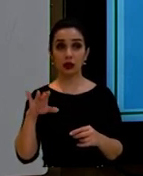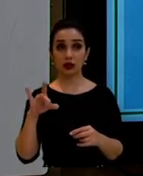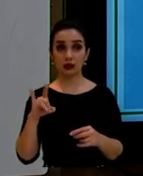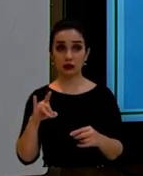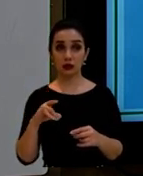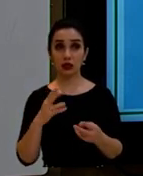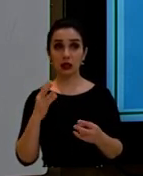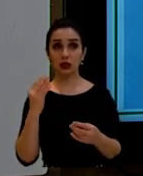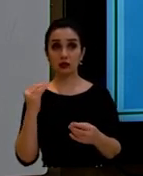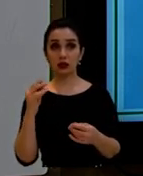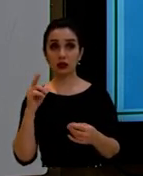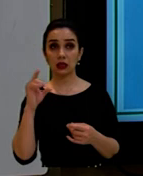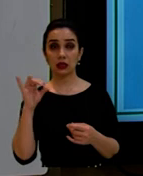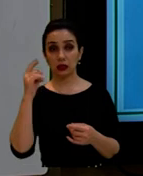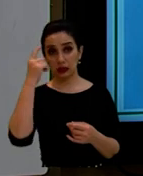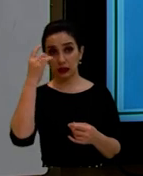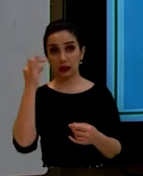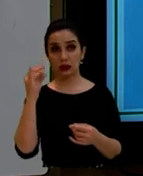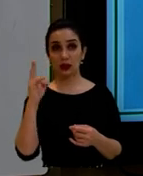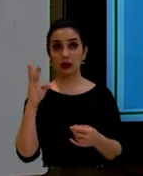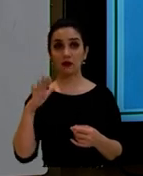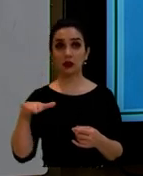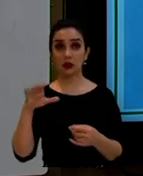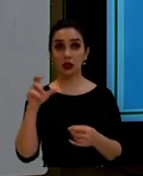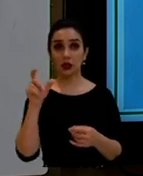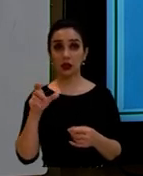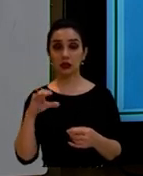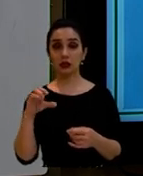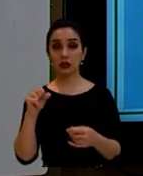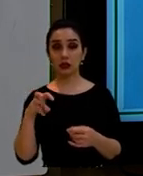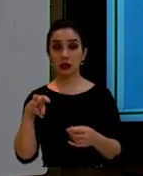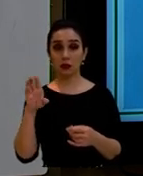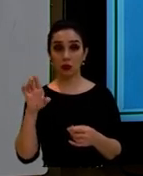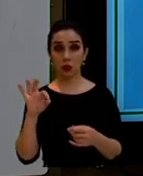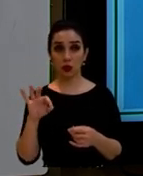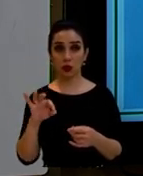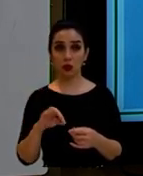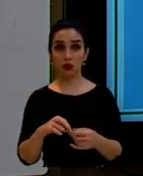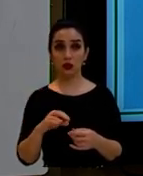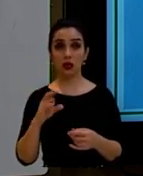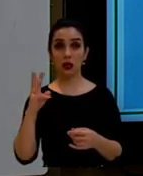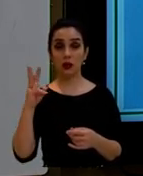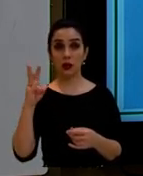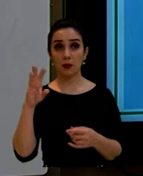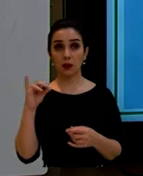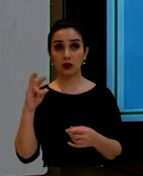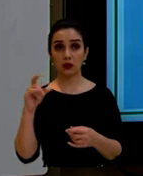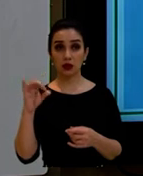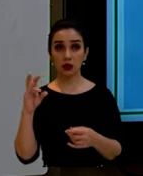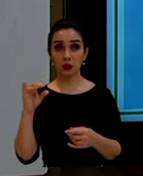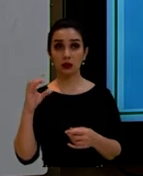мулатов. Индейцы и экваториальные народы – они образовали самбо. Монголоиды